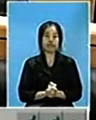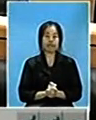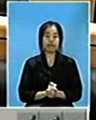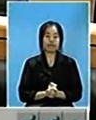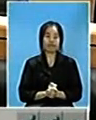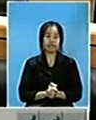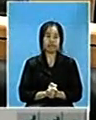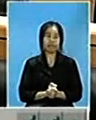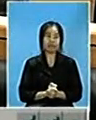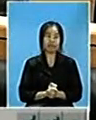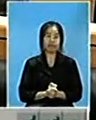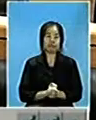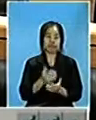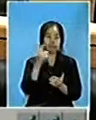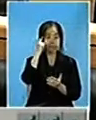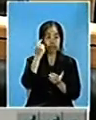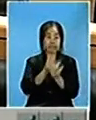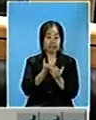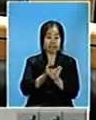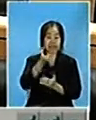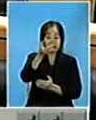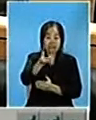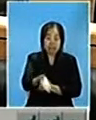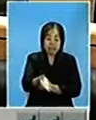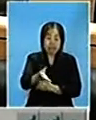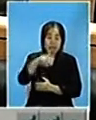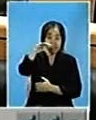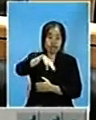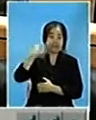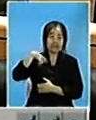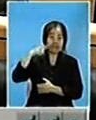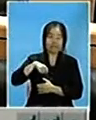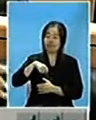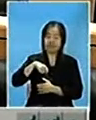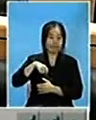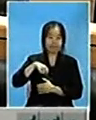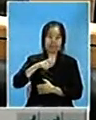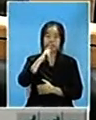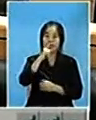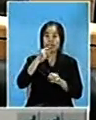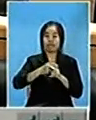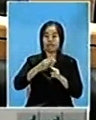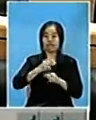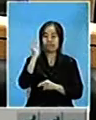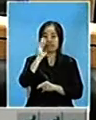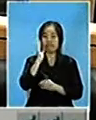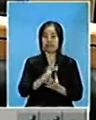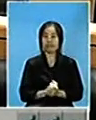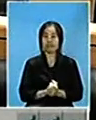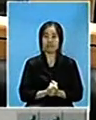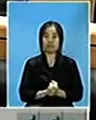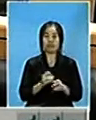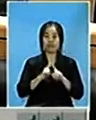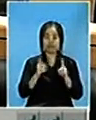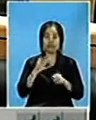อย่าบอกว่าเงินไปหล่นหน้าศาลโดยไม่เจตนานะครับเพราะศาลตัดสินจำคุกไปแล้วผมไม่เอ่ยชื่อครับแต่ผมเรียนย้